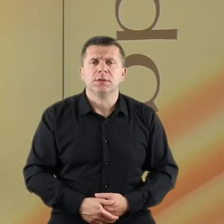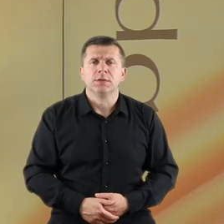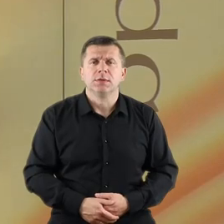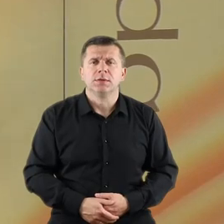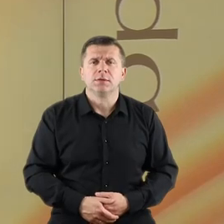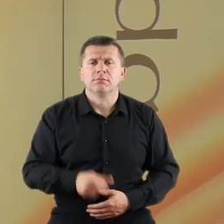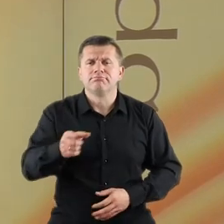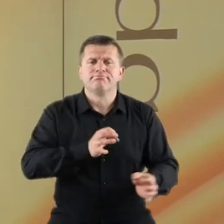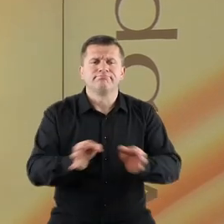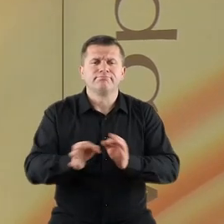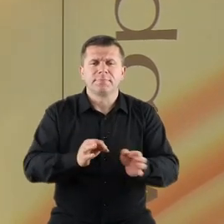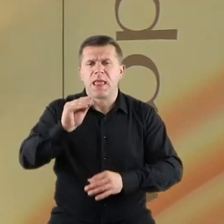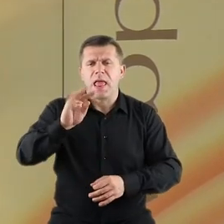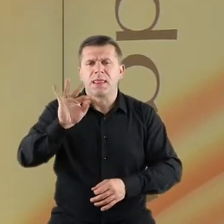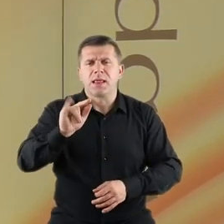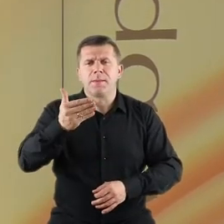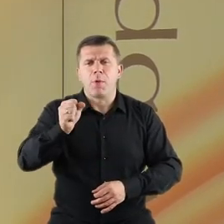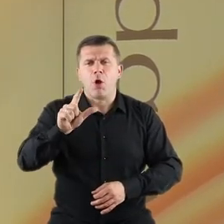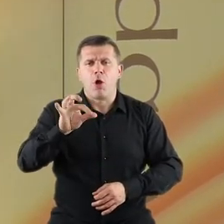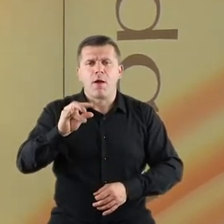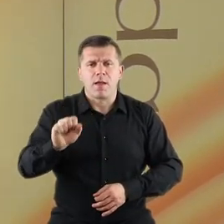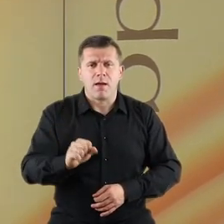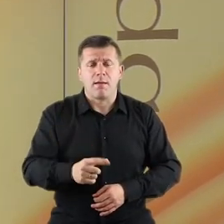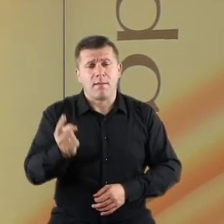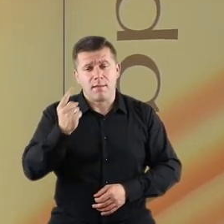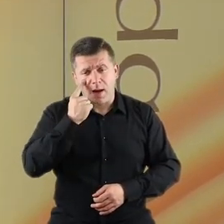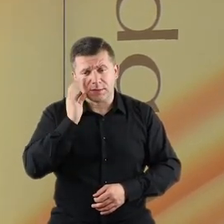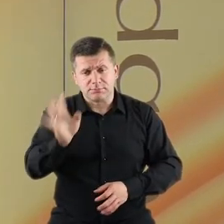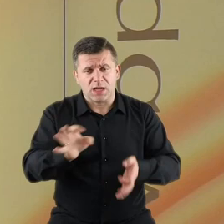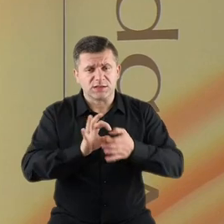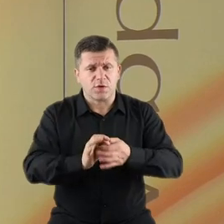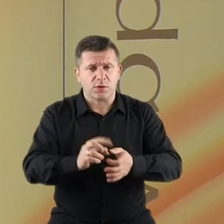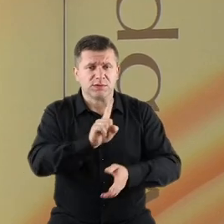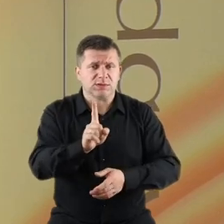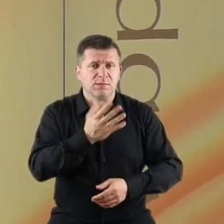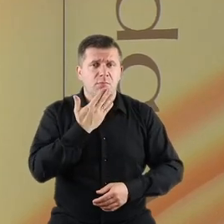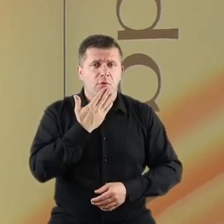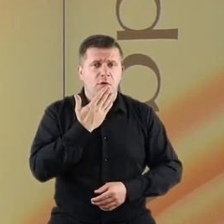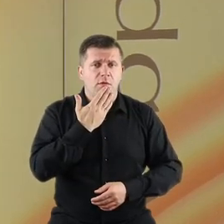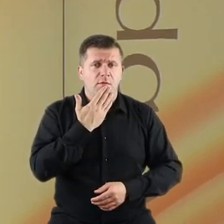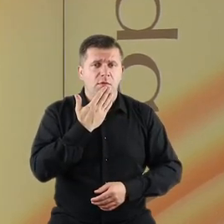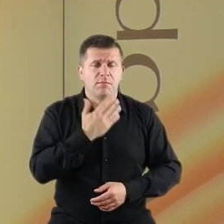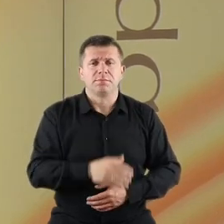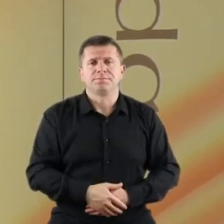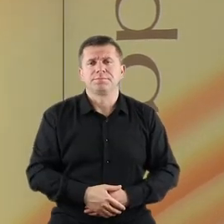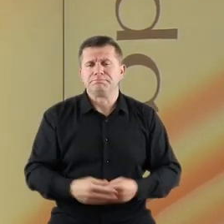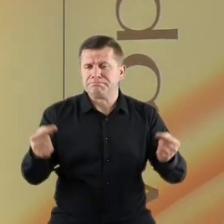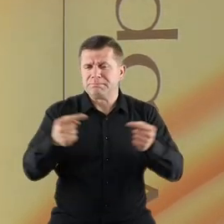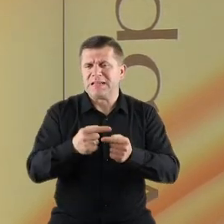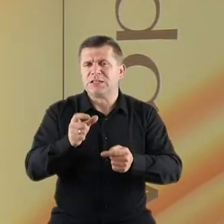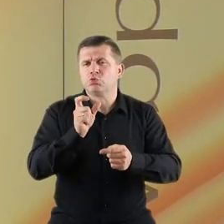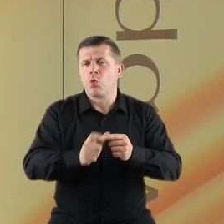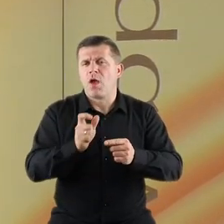etymologicznie tak jak powiedziałam raczej z mową jest związane urok jeśli sprawdzimy słownikiem etymologiczne to